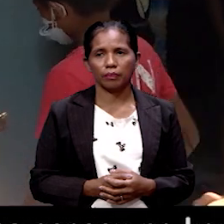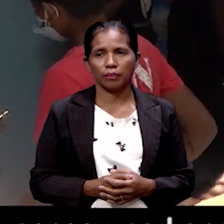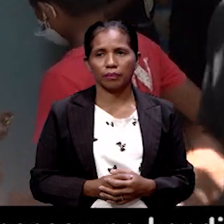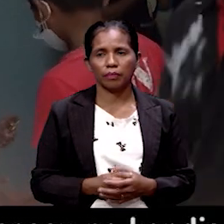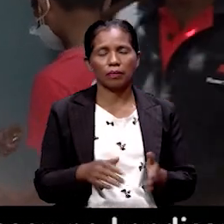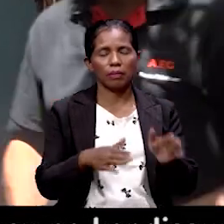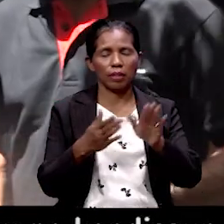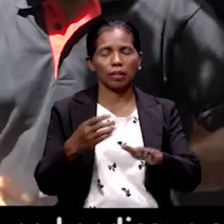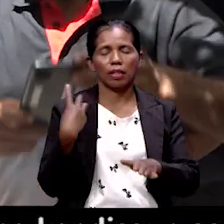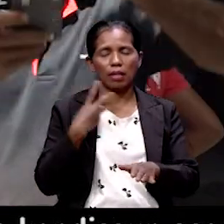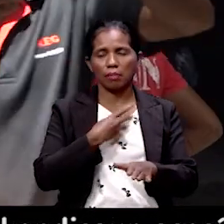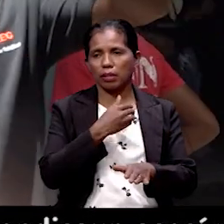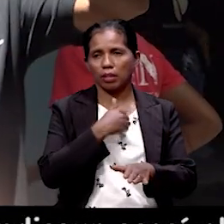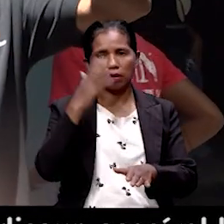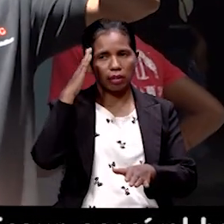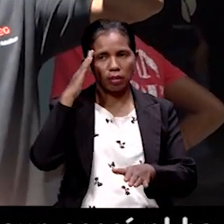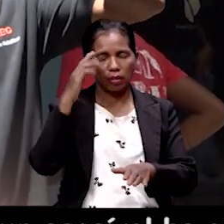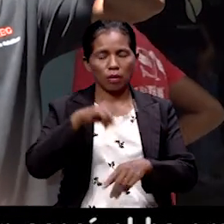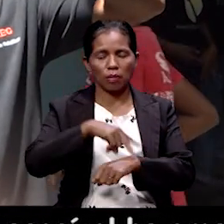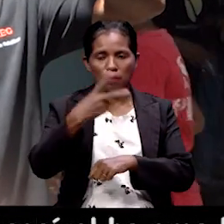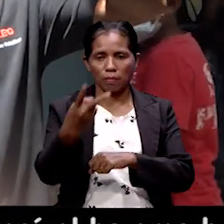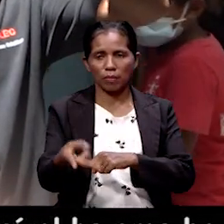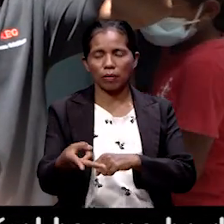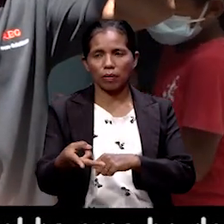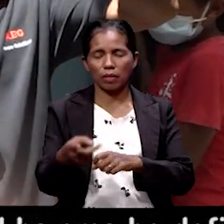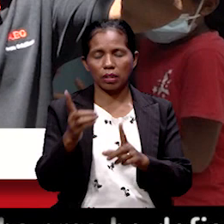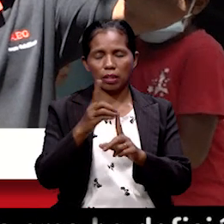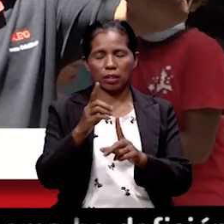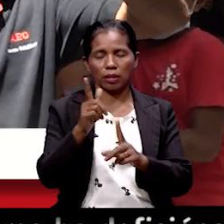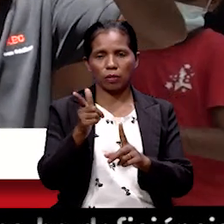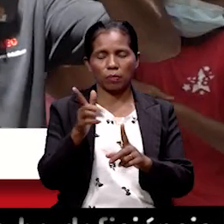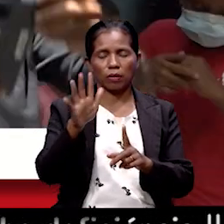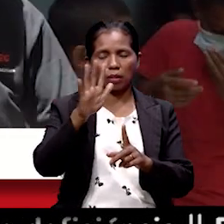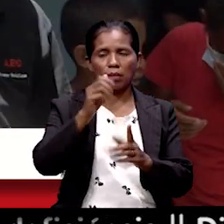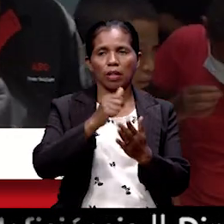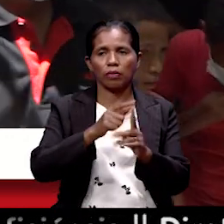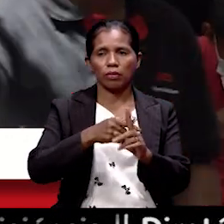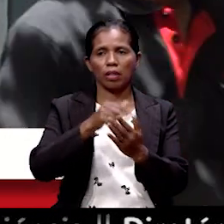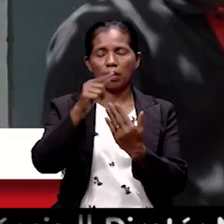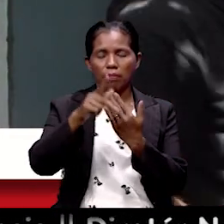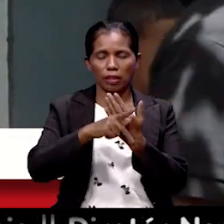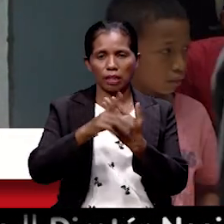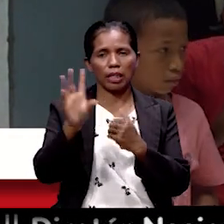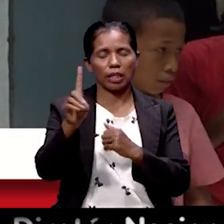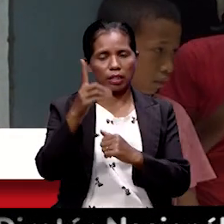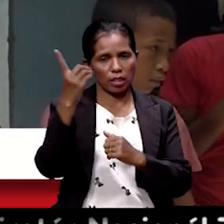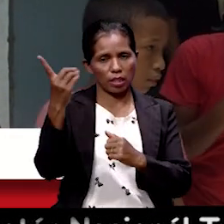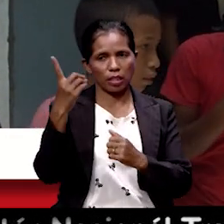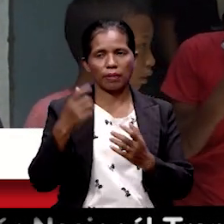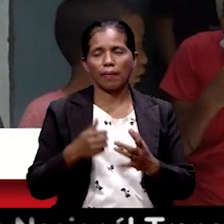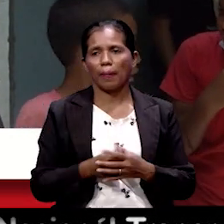Mati momentu nia mon iha 25 April. Ya madrugada, kita tres horas madrugada,